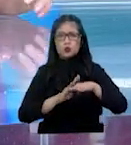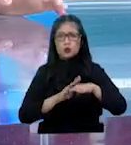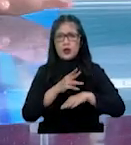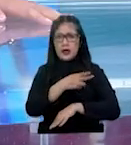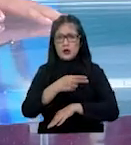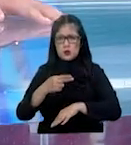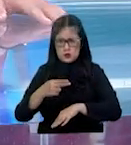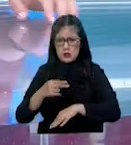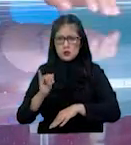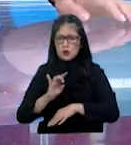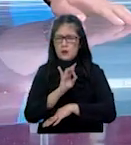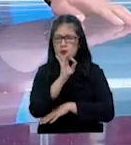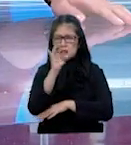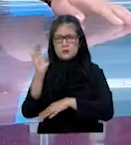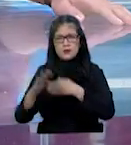produk UMKM